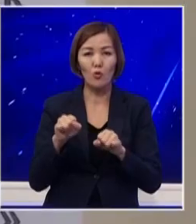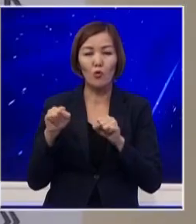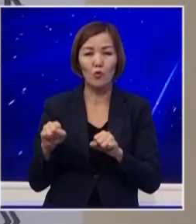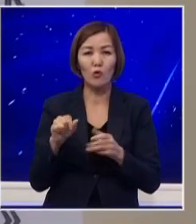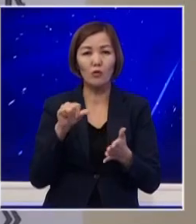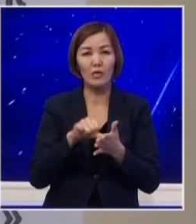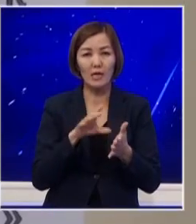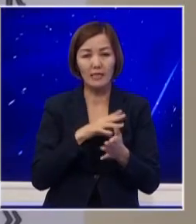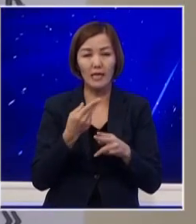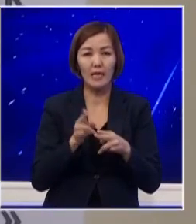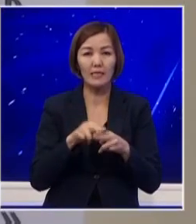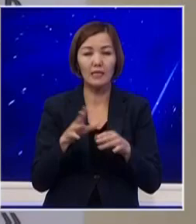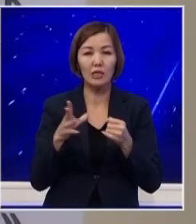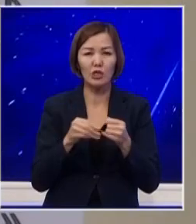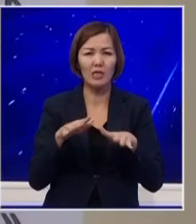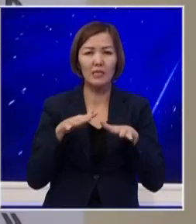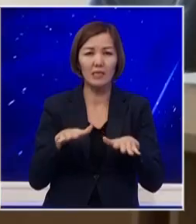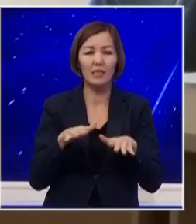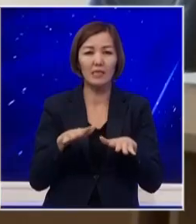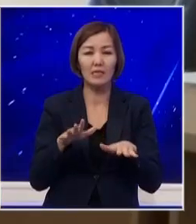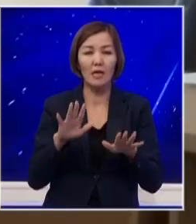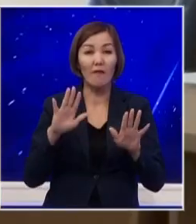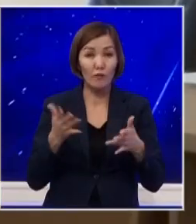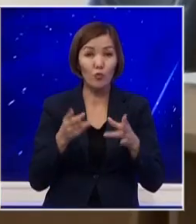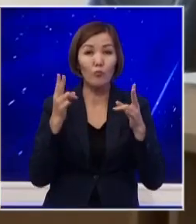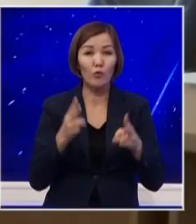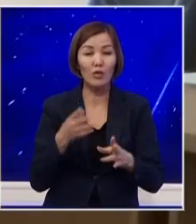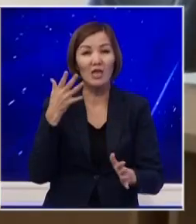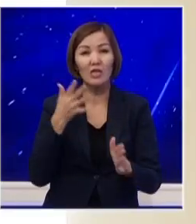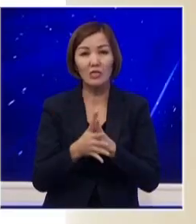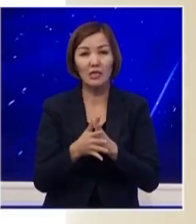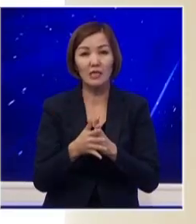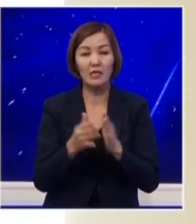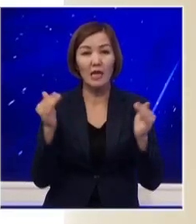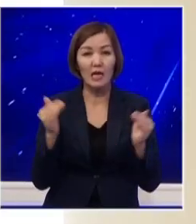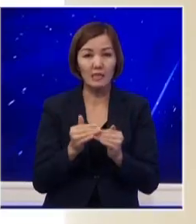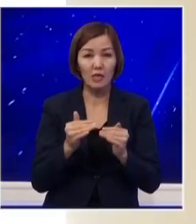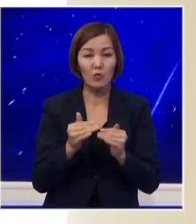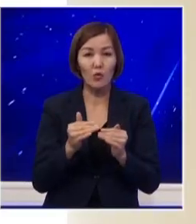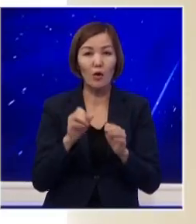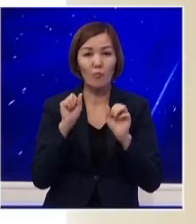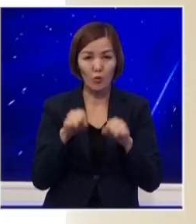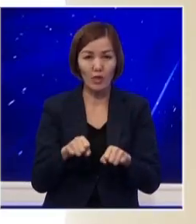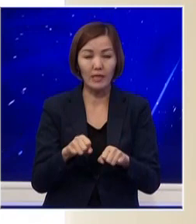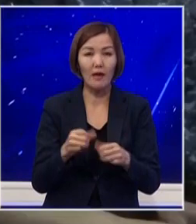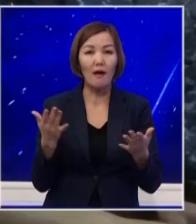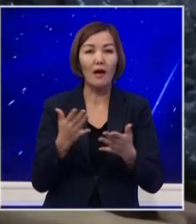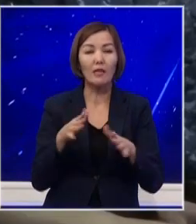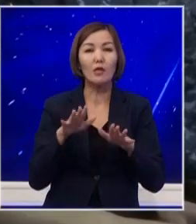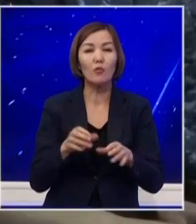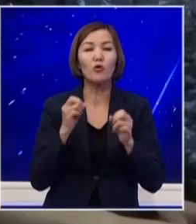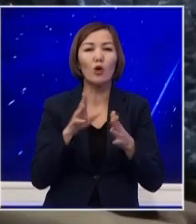қатысты. Олар әсіресе жер сілкінісі орын алған жағдайда шығын көлемін қайткенде азайтуға болады, қандай